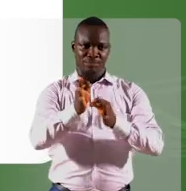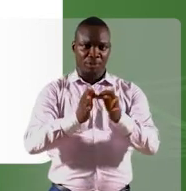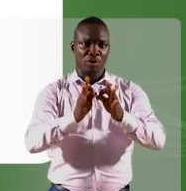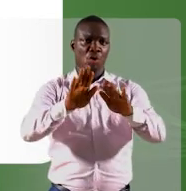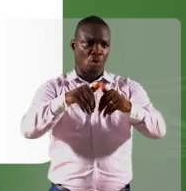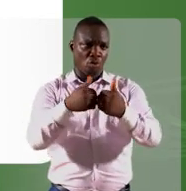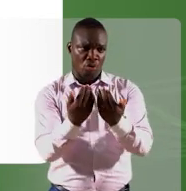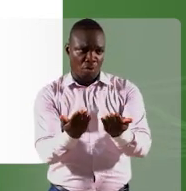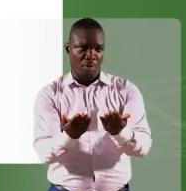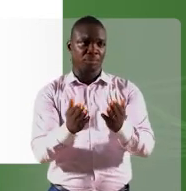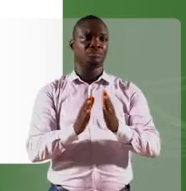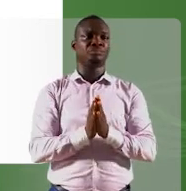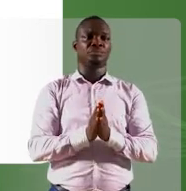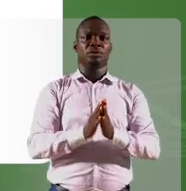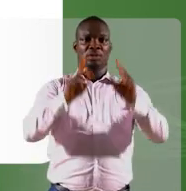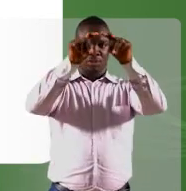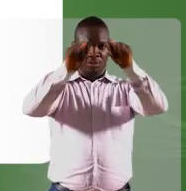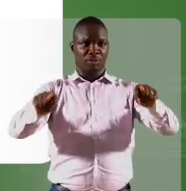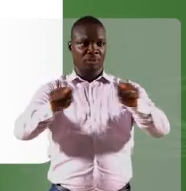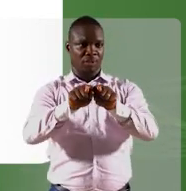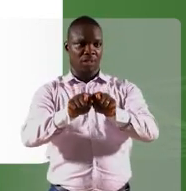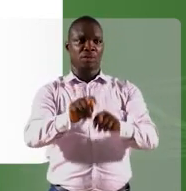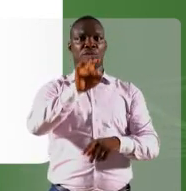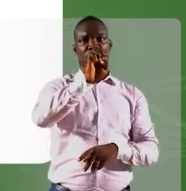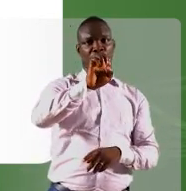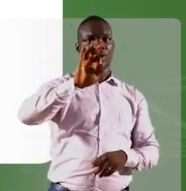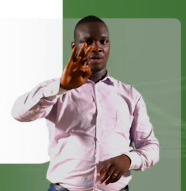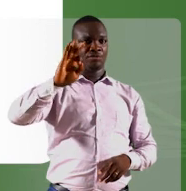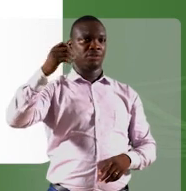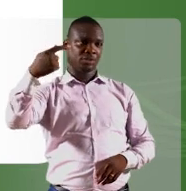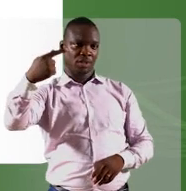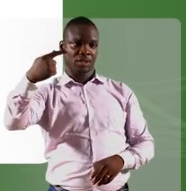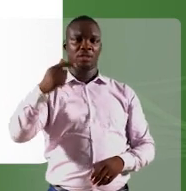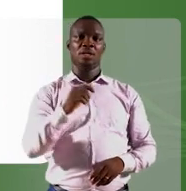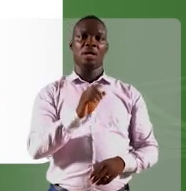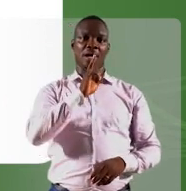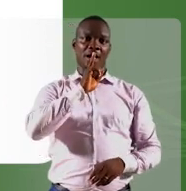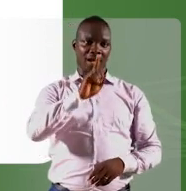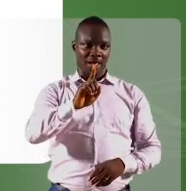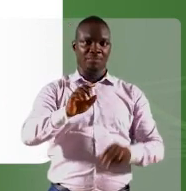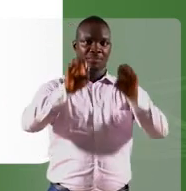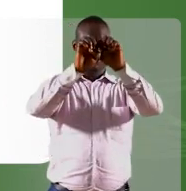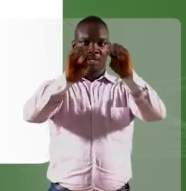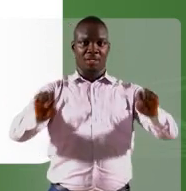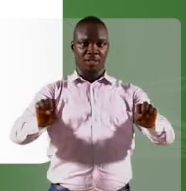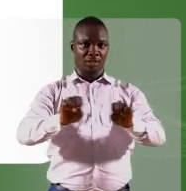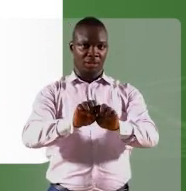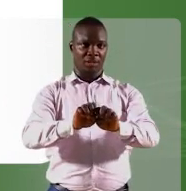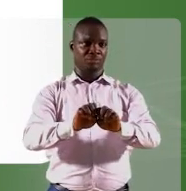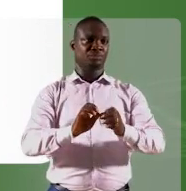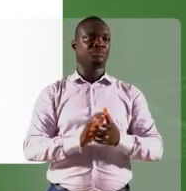Justifie que le triangle E, F et G est équilatéral.